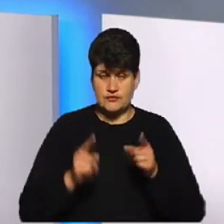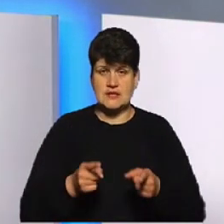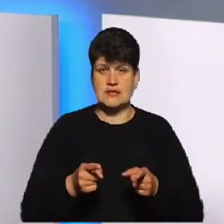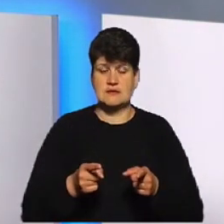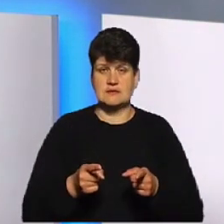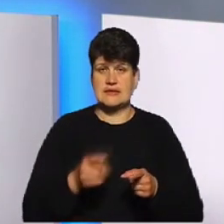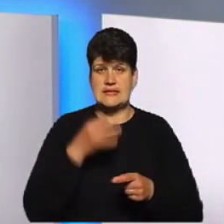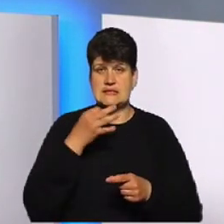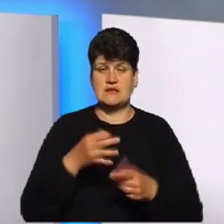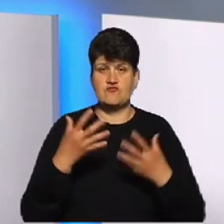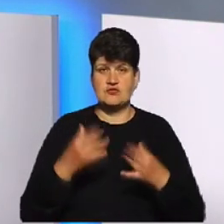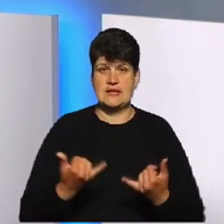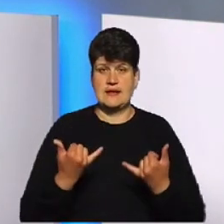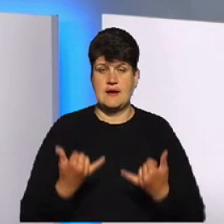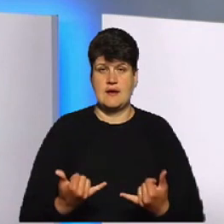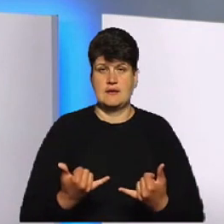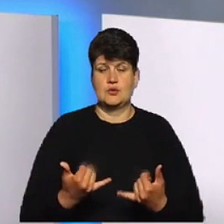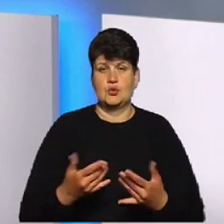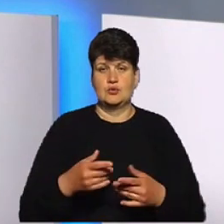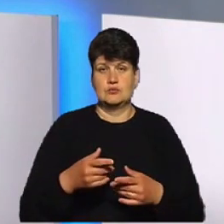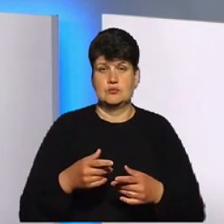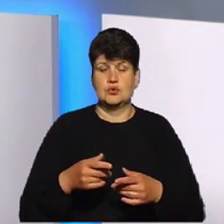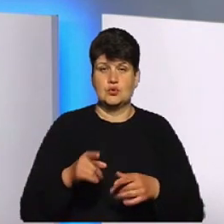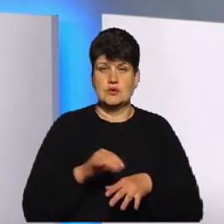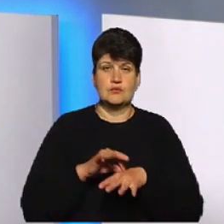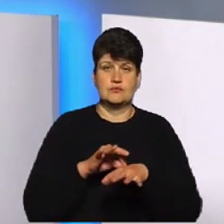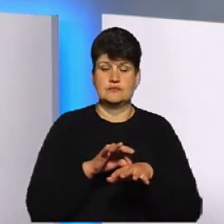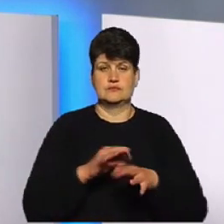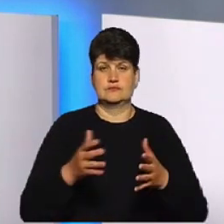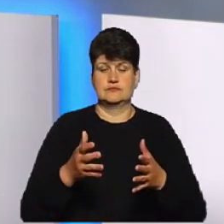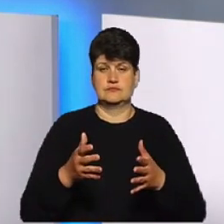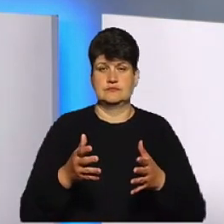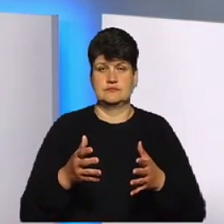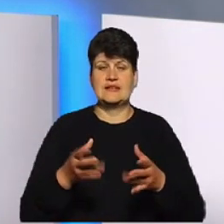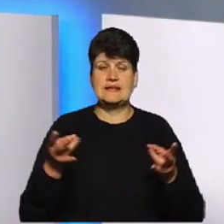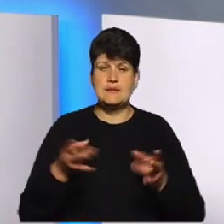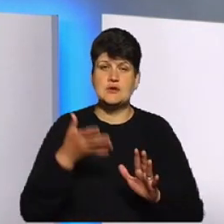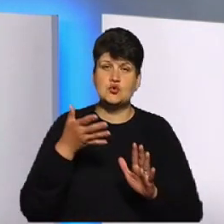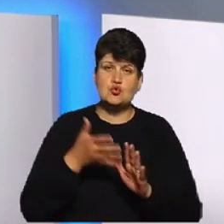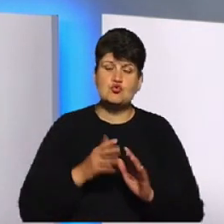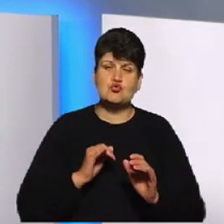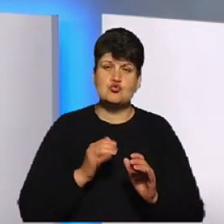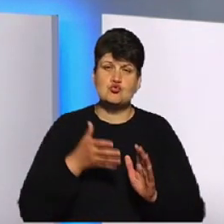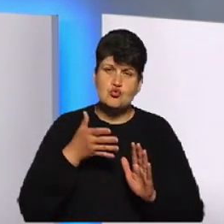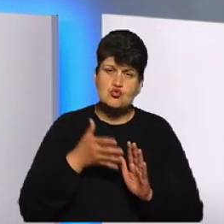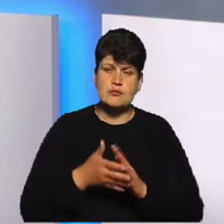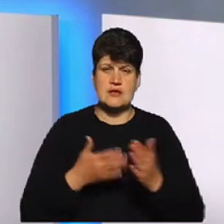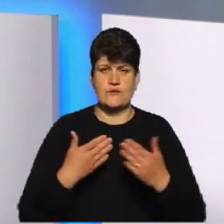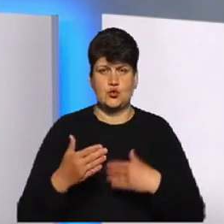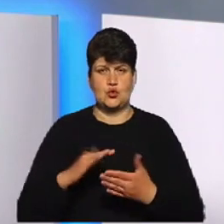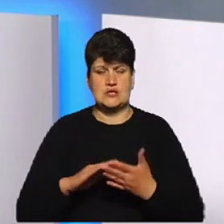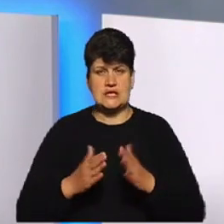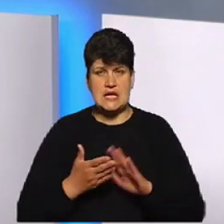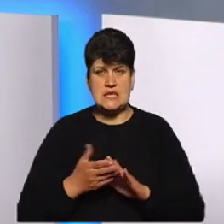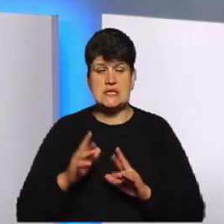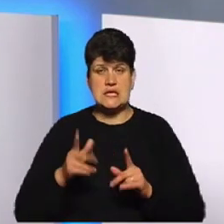тоді оператори водили чисто... Треба з розумінням відноситися до ситуації, як від туроператора, так і від туриста. Шукати. Але від